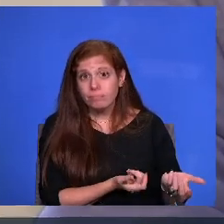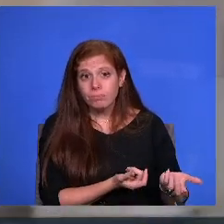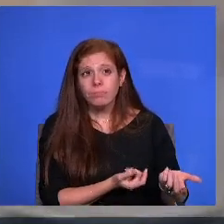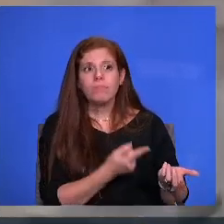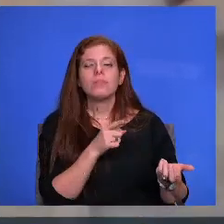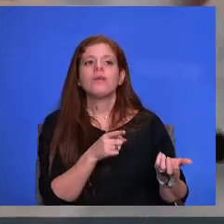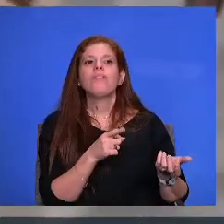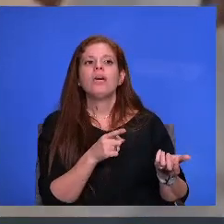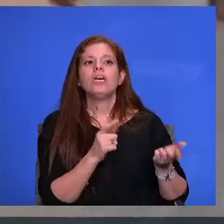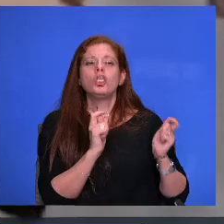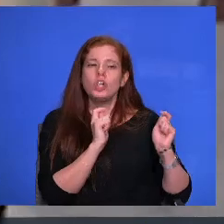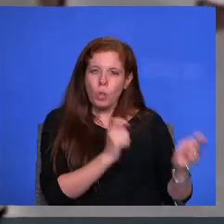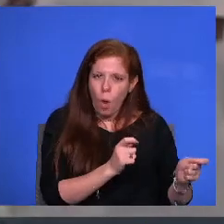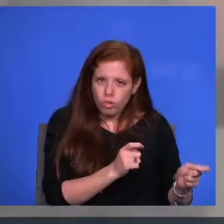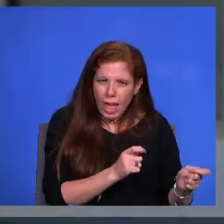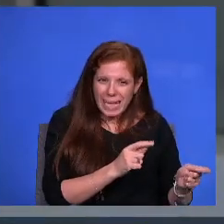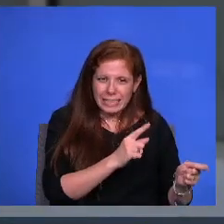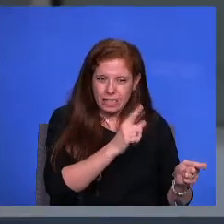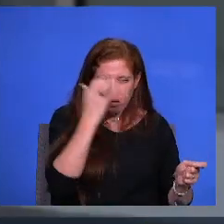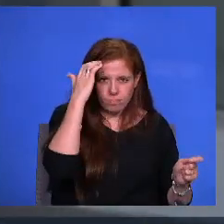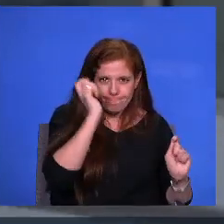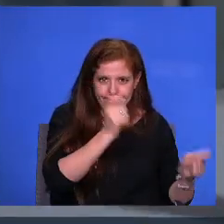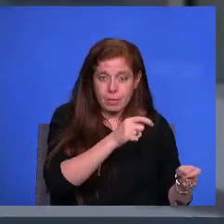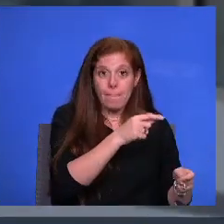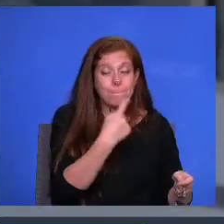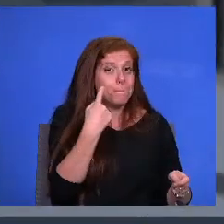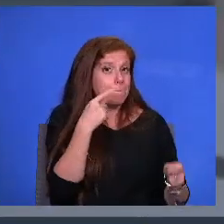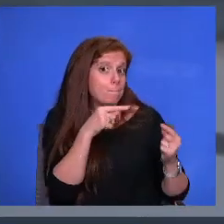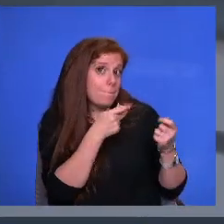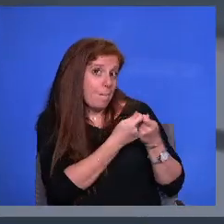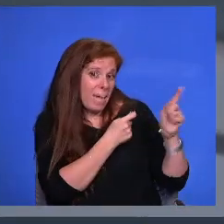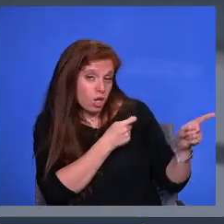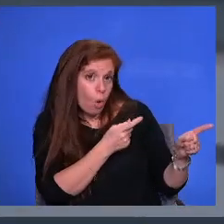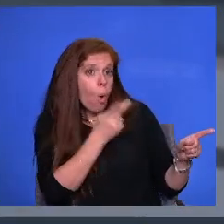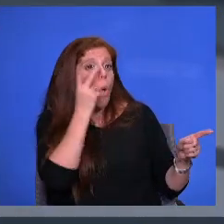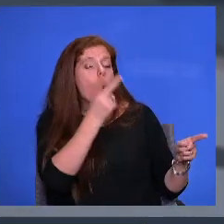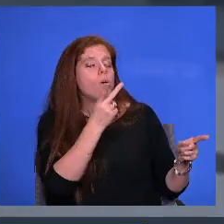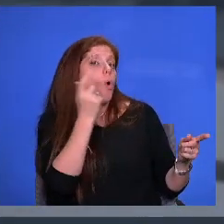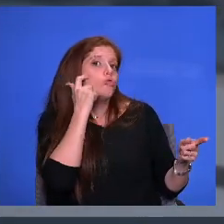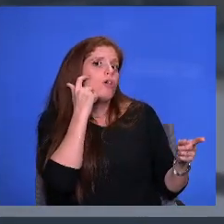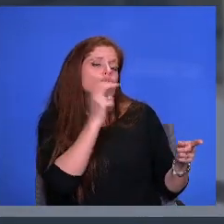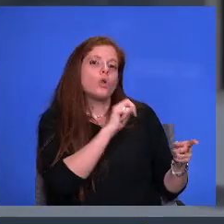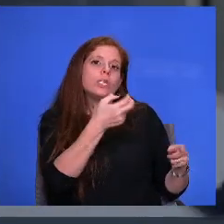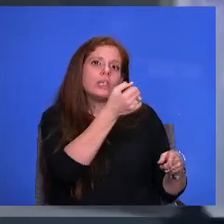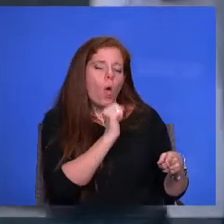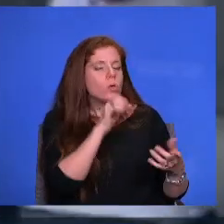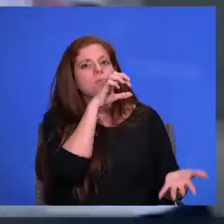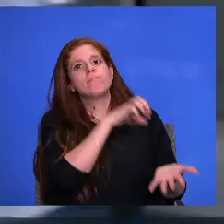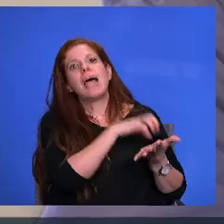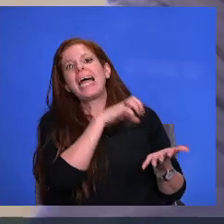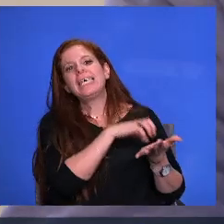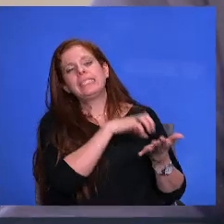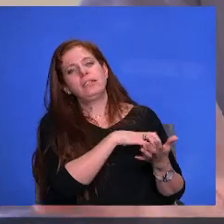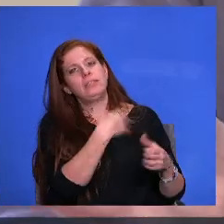והיורש העצר מבחינתו רואה בנושא של תיירות תחום תעסוקה מרכזי עבור הסעודים